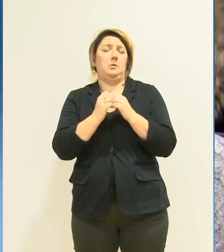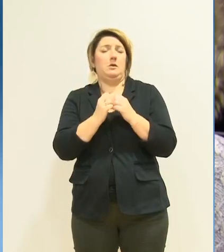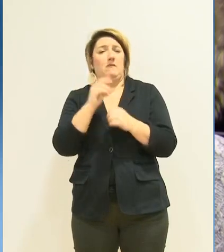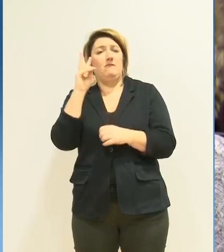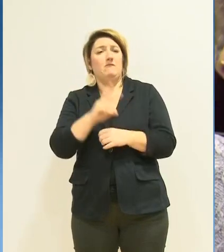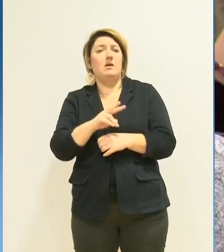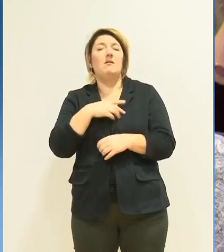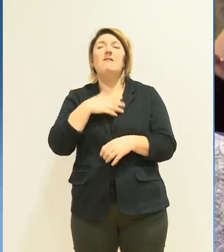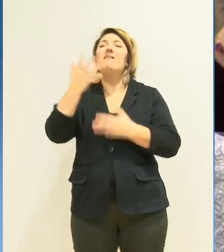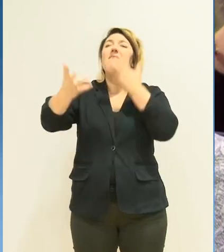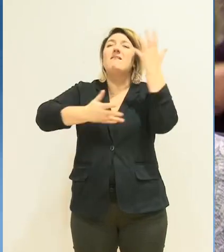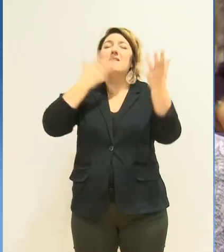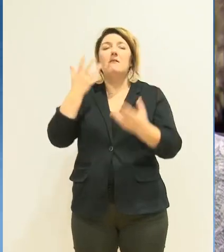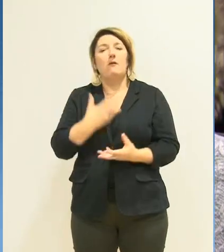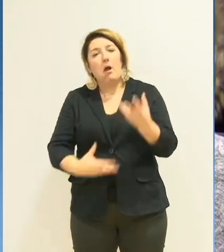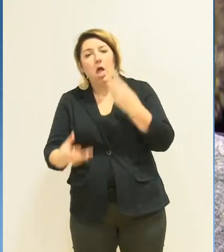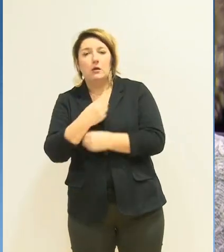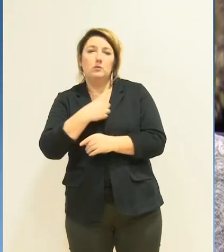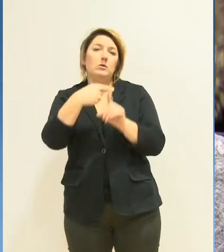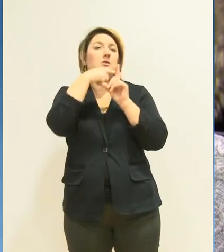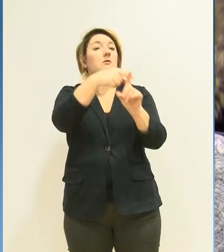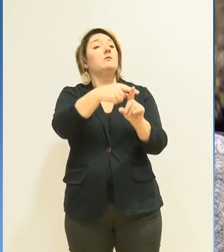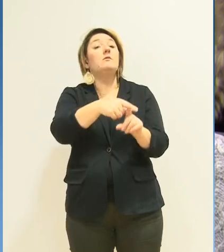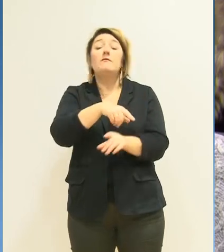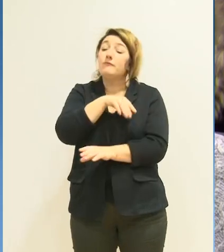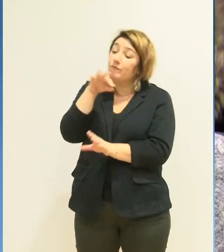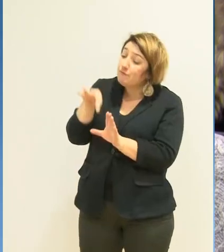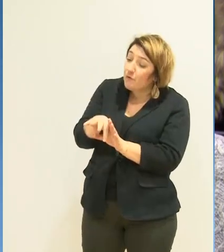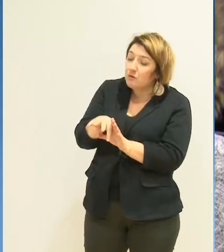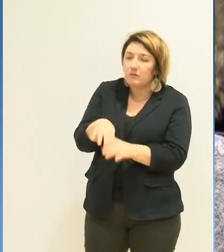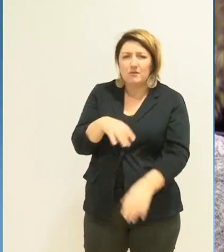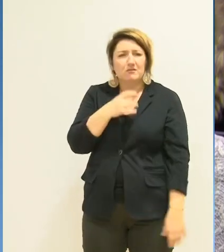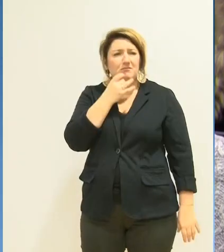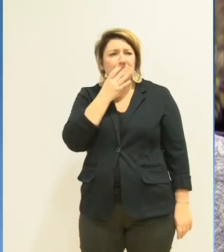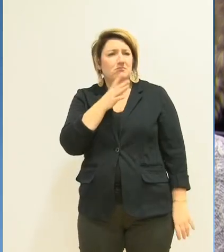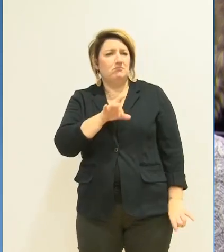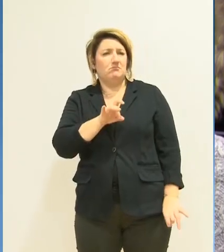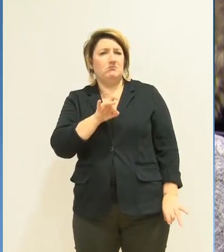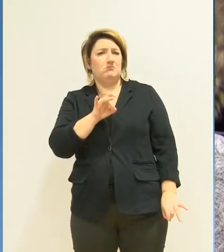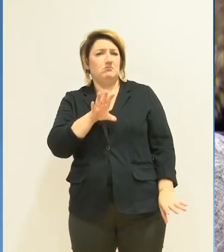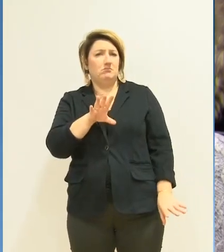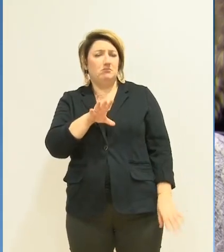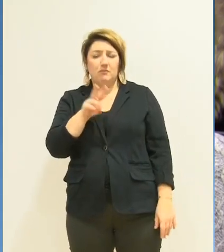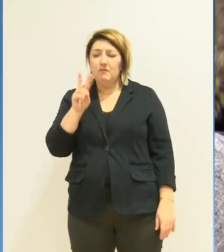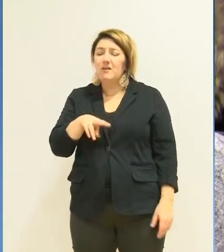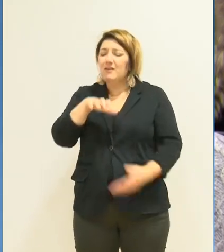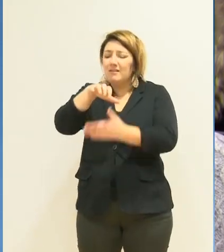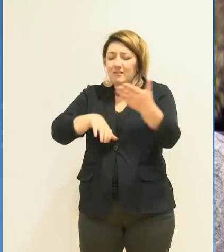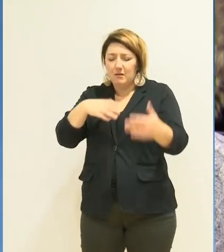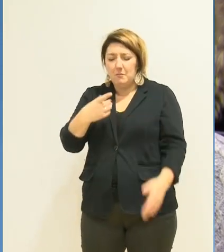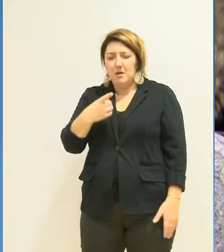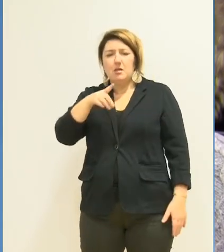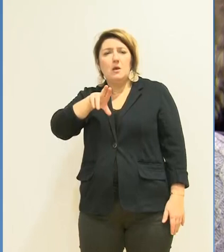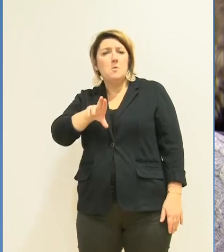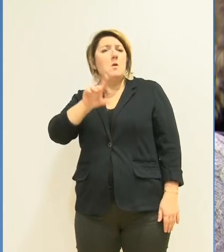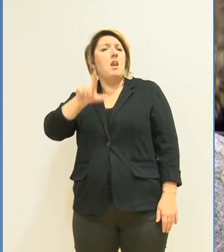que nous dénonçons c'est à dire que nous ne pouvons pas voter quelque chose qui est insignifiant c'est à dire qu'il ne va pas loin du tout bien sûr qu'il existe peu déçu mais il est